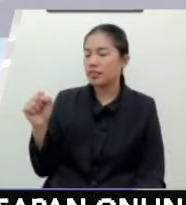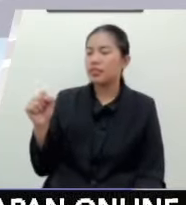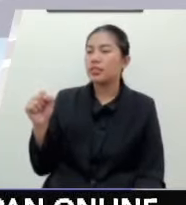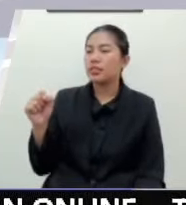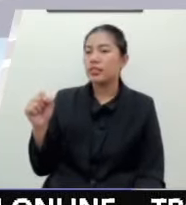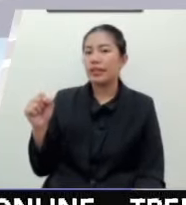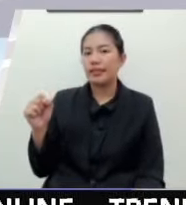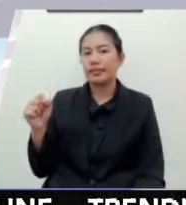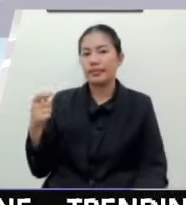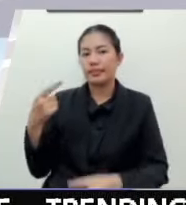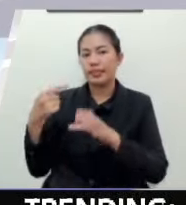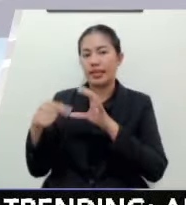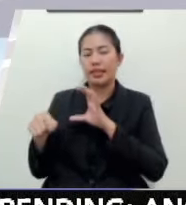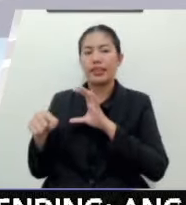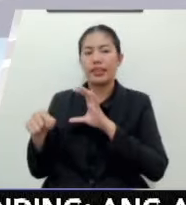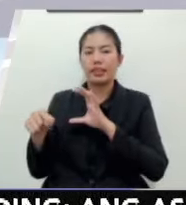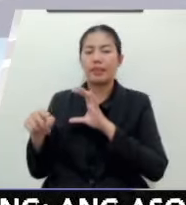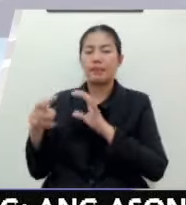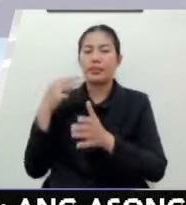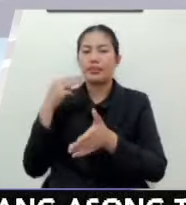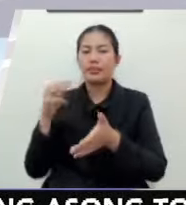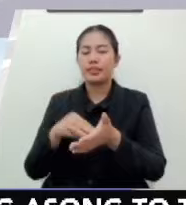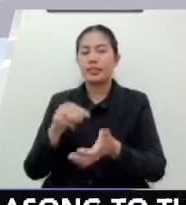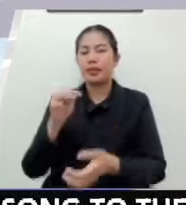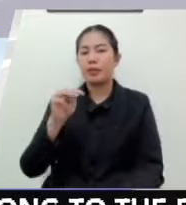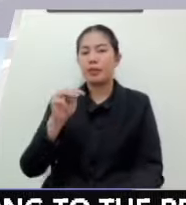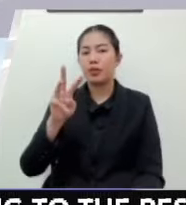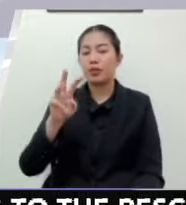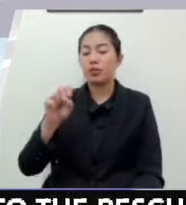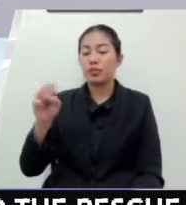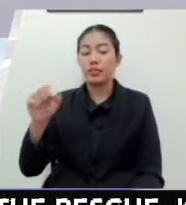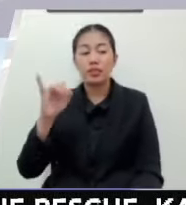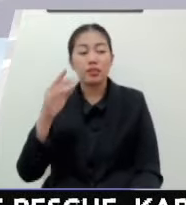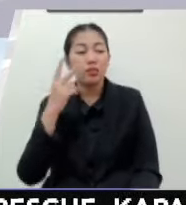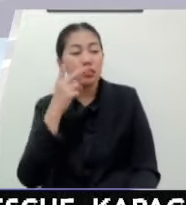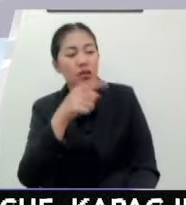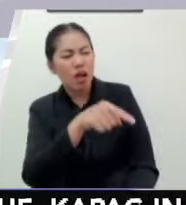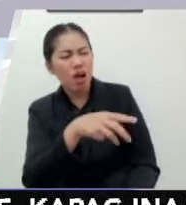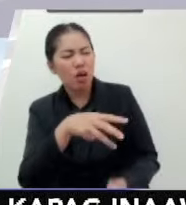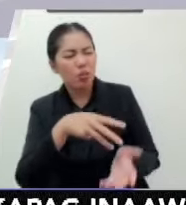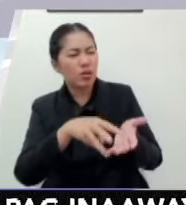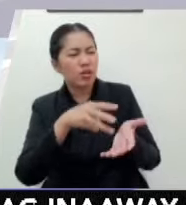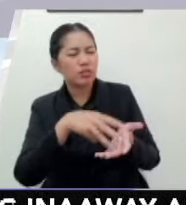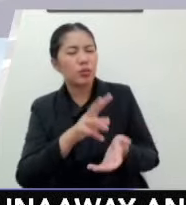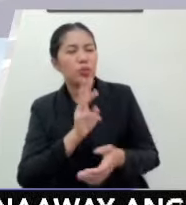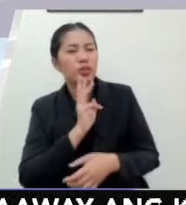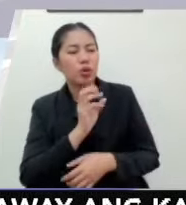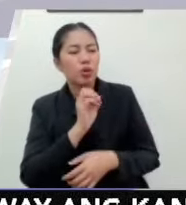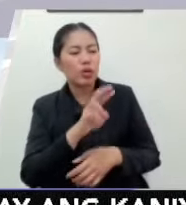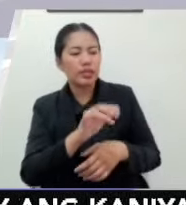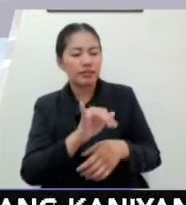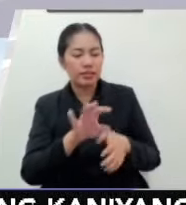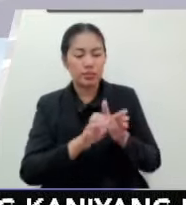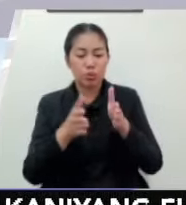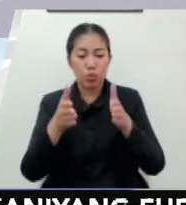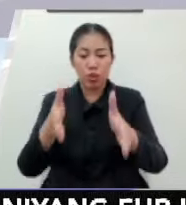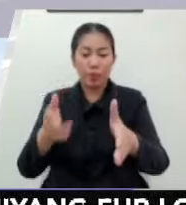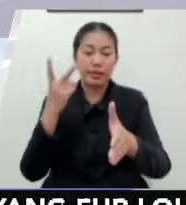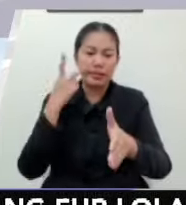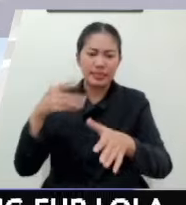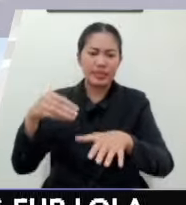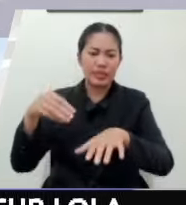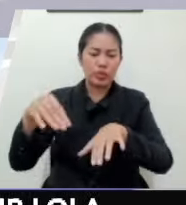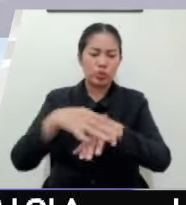Facebook website po ng MWSS Manila Water kung may nakikita po tayong mga leaks po sa ating daan para ma-repair po natin